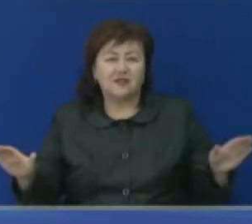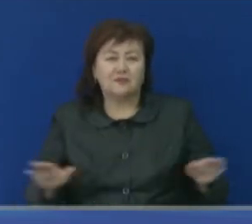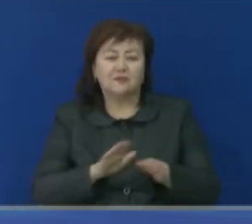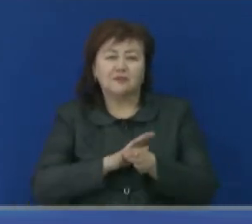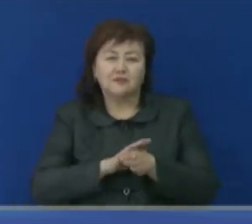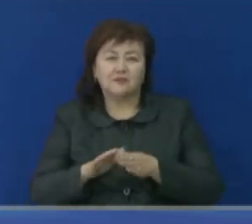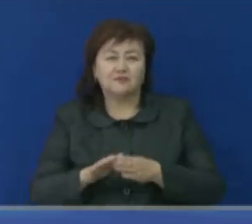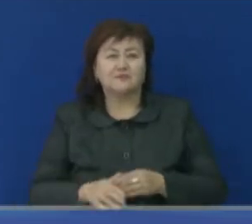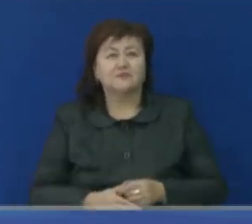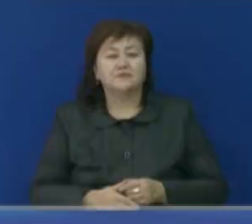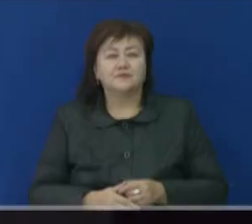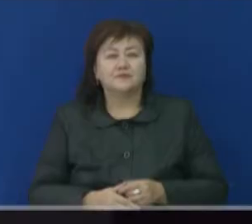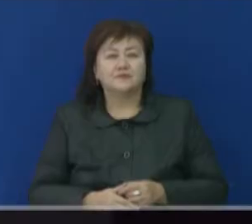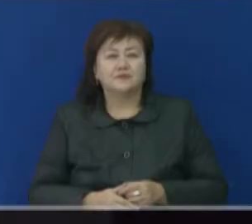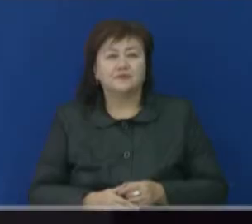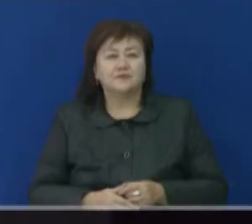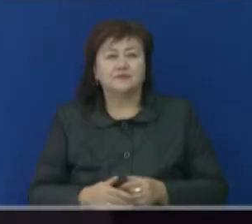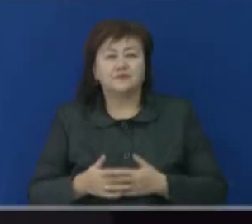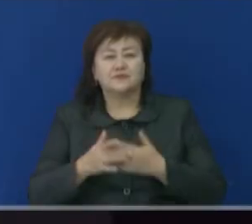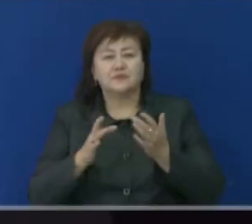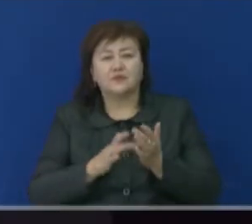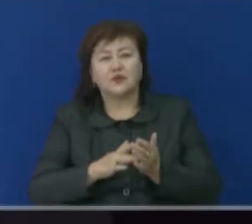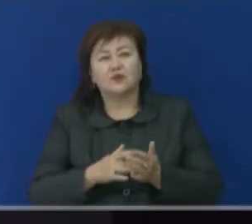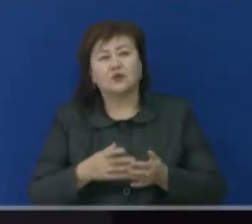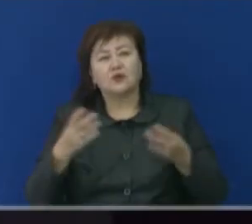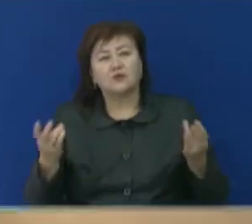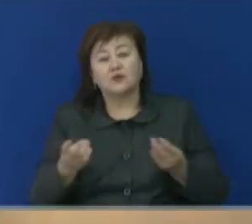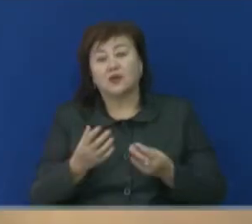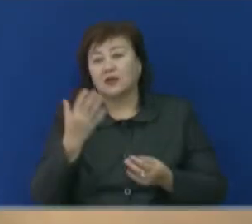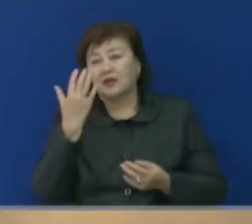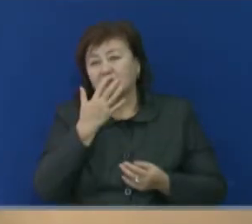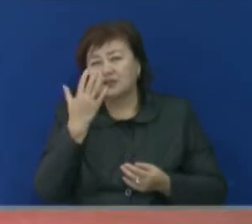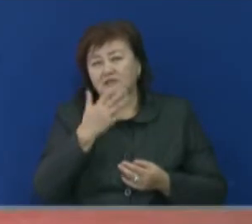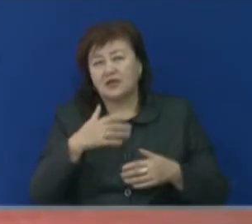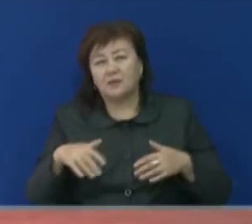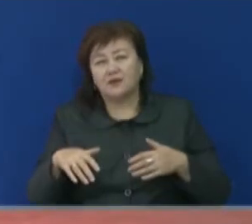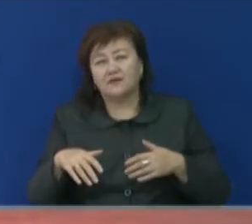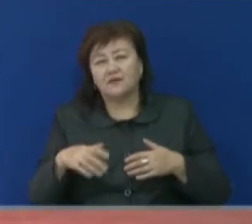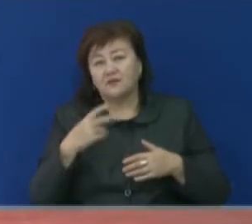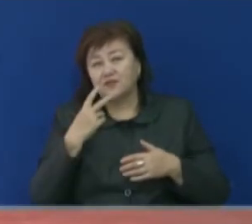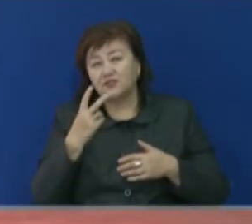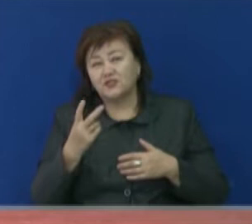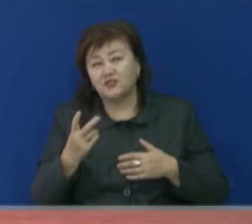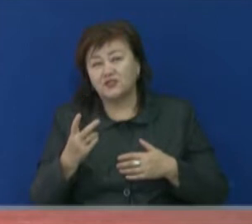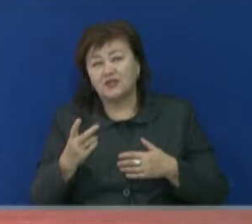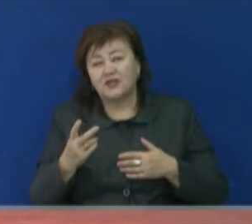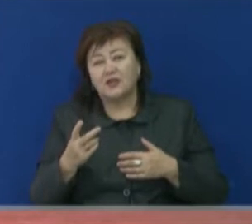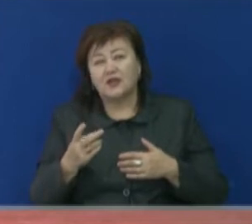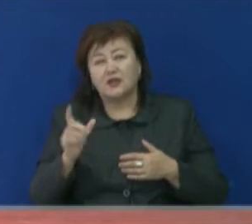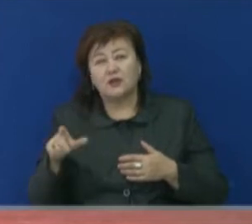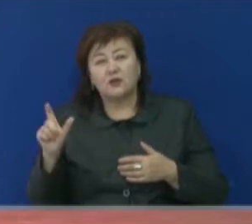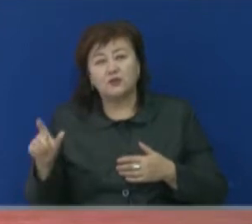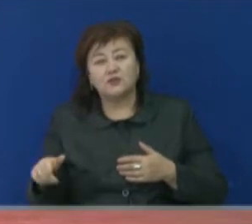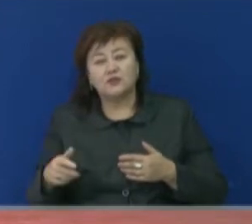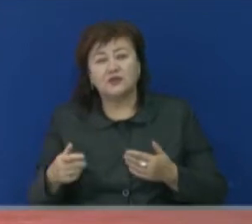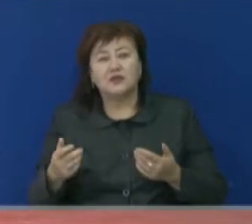толығырақ келесі сюжетте. Қаламызда ерекше қажеттілігі бар көздері нашар көретін жандар арасында ән байқауы өтті. Биыл 6-шы